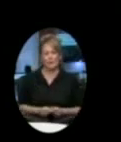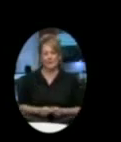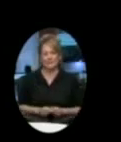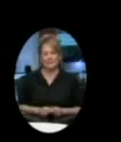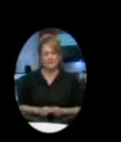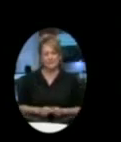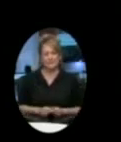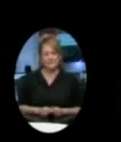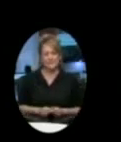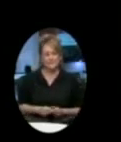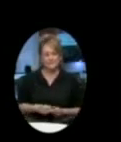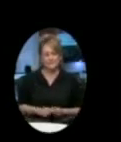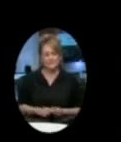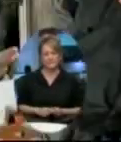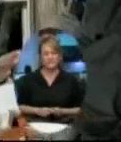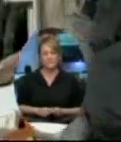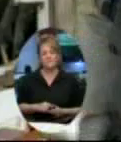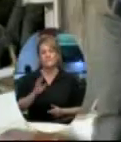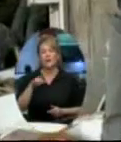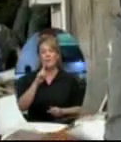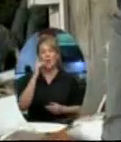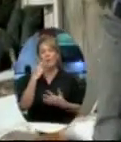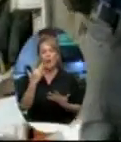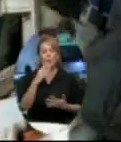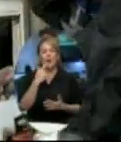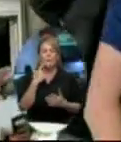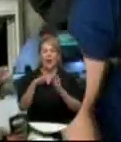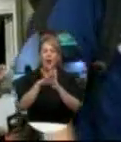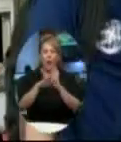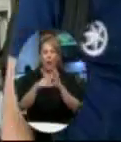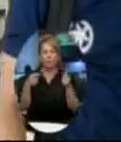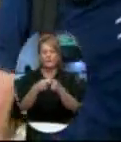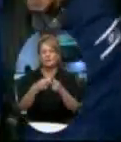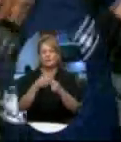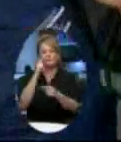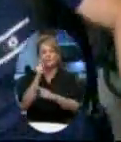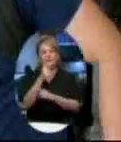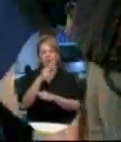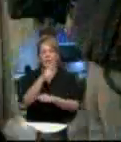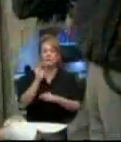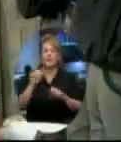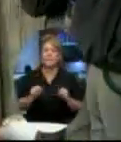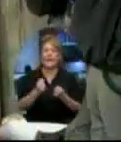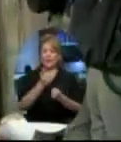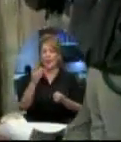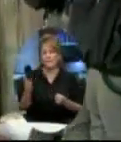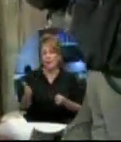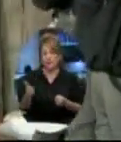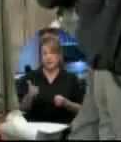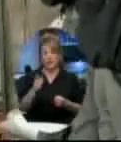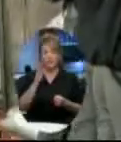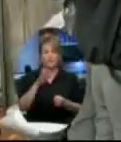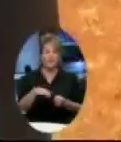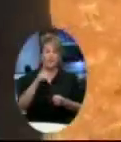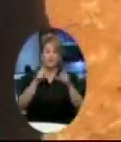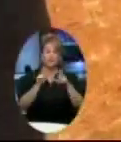וואי, זה סרטון! לא ברור גם מה אומר החוק בנוגע לתיעוד עימותים מצד פעילי הימין ולא גורמים